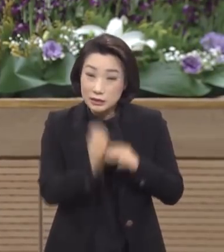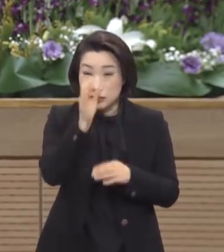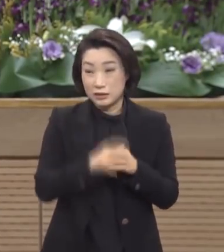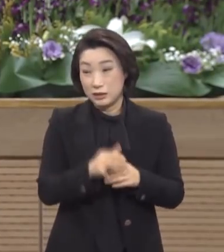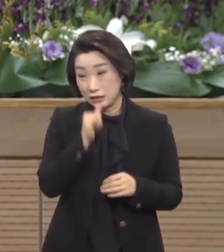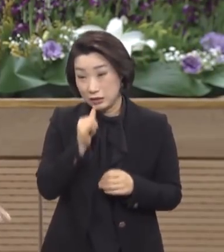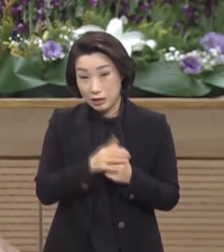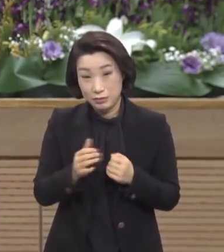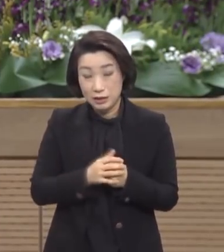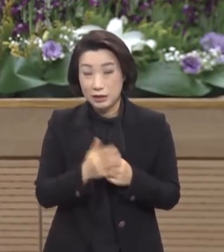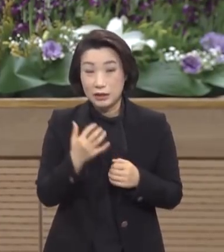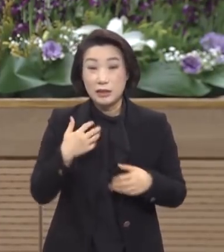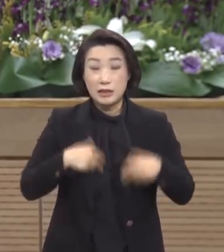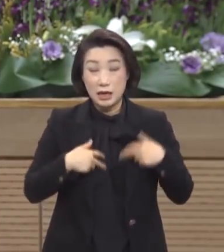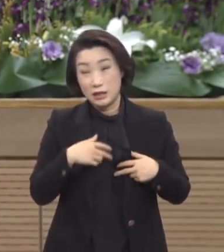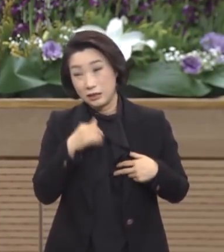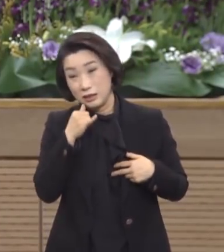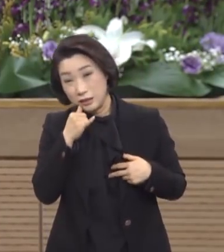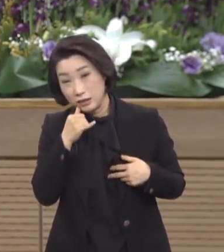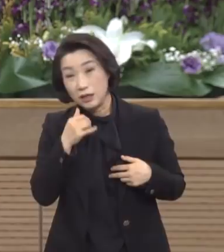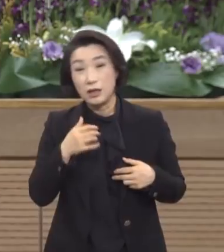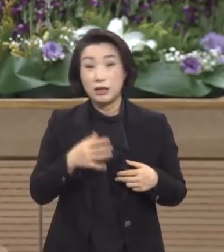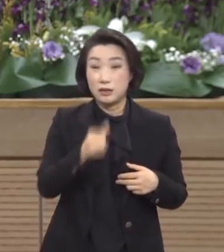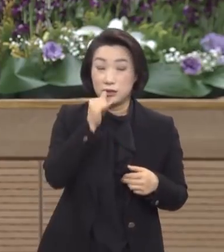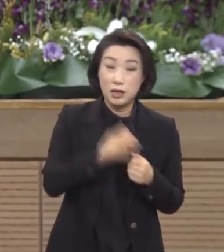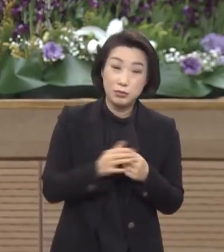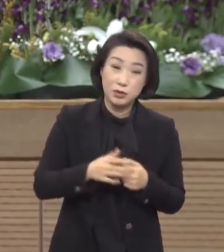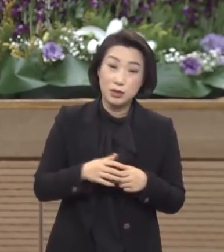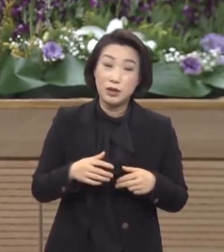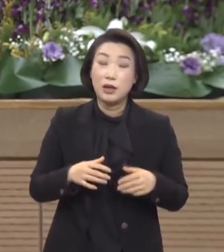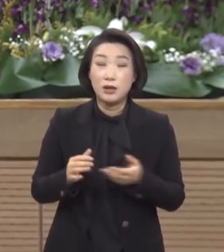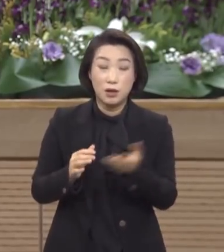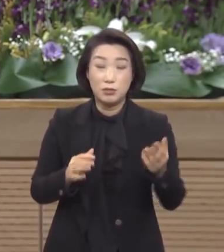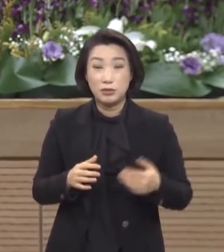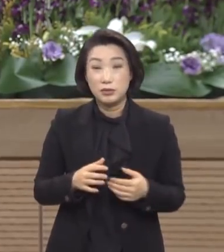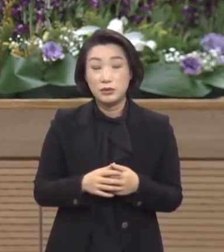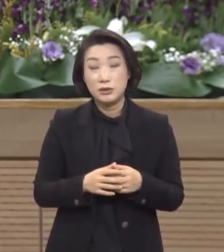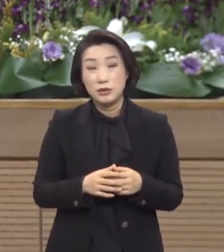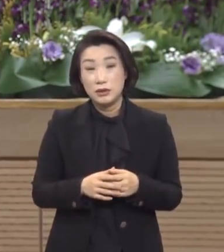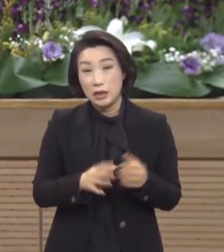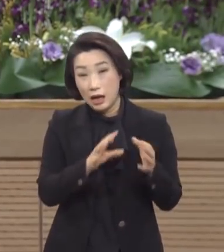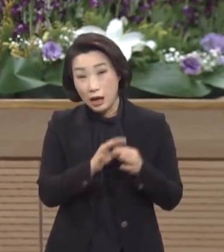댕기잖아. 향락을 달고 댕기잖아. 쾌락을 달고 댕기잖아. 그 속에